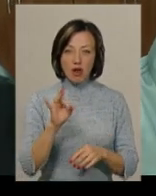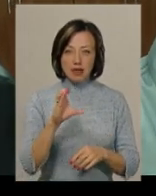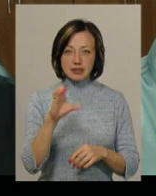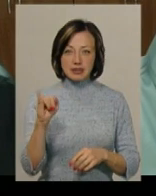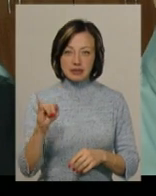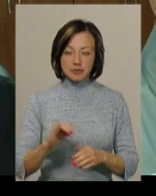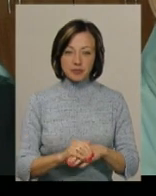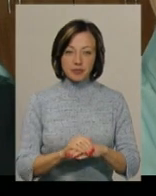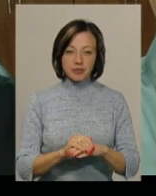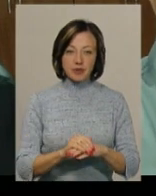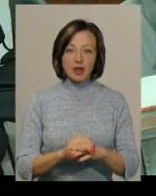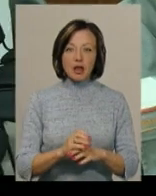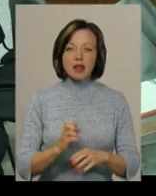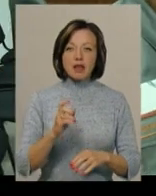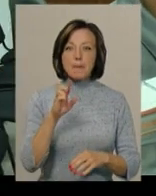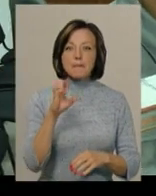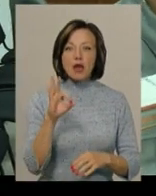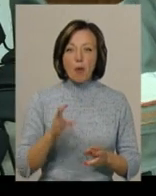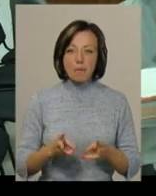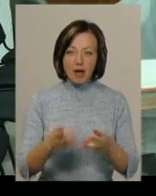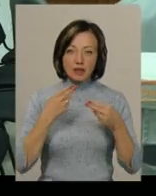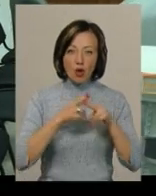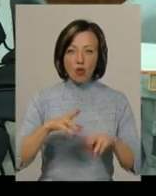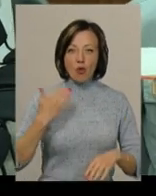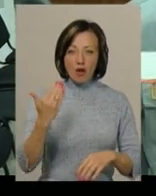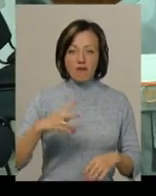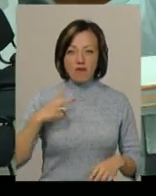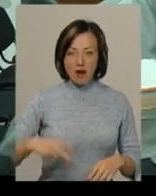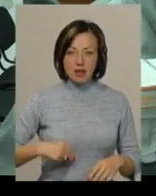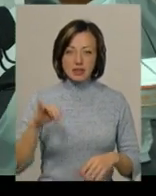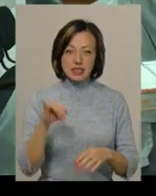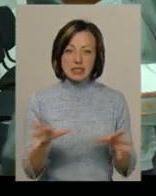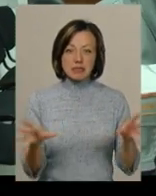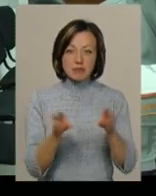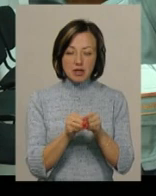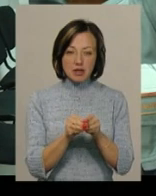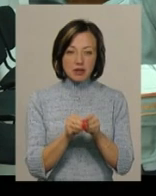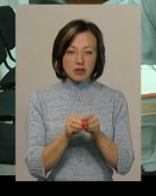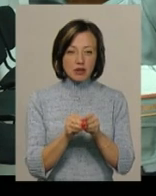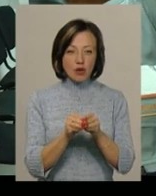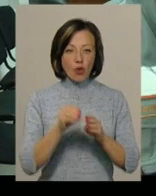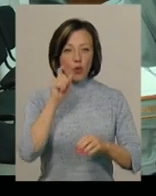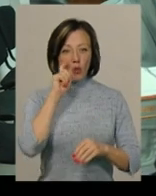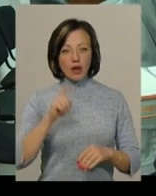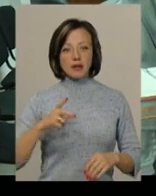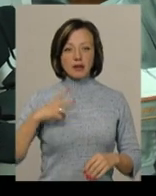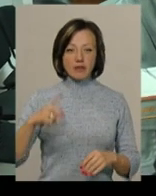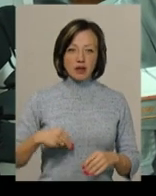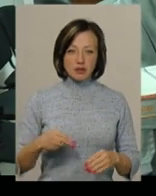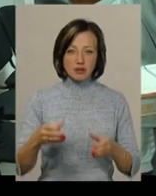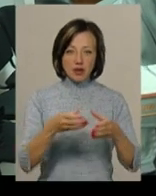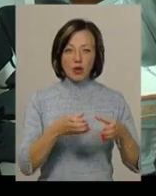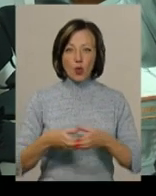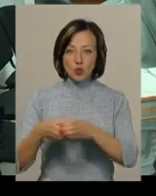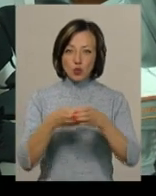Турбіна на органічному циклу. Технології Франція, спільна Україна-Франція, консорціум